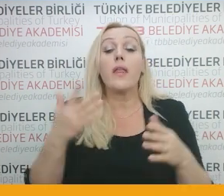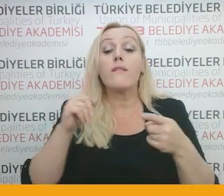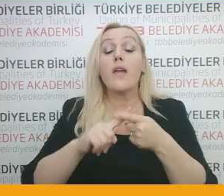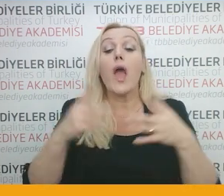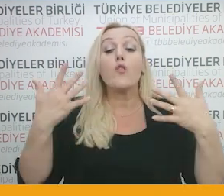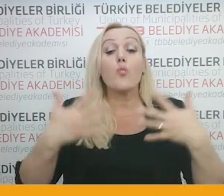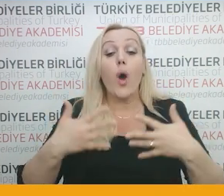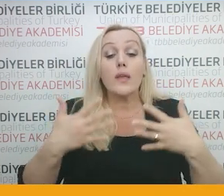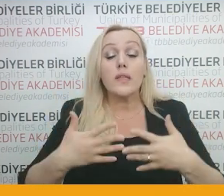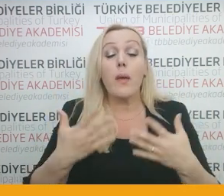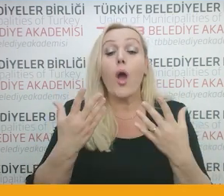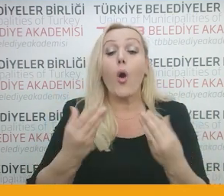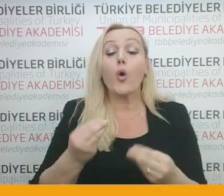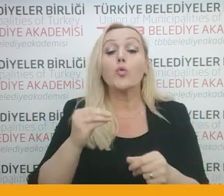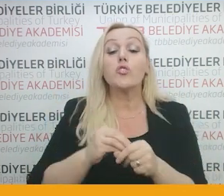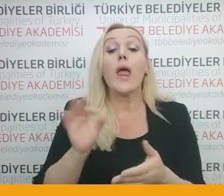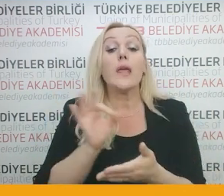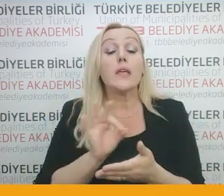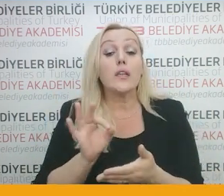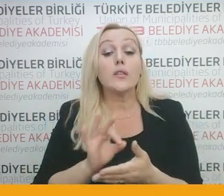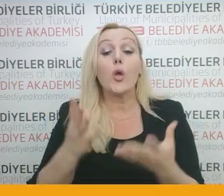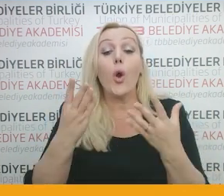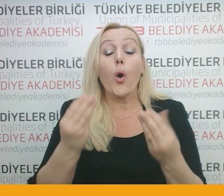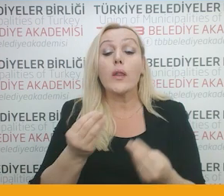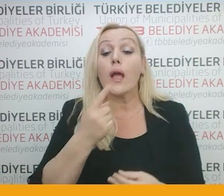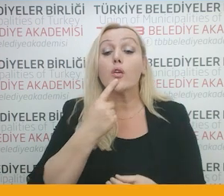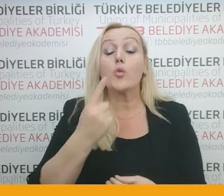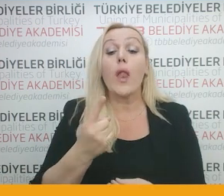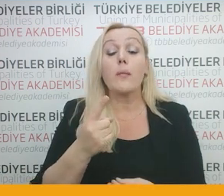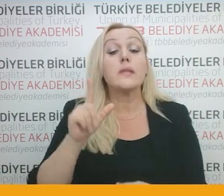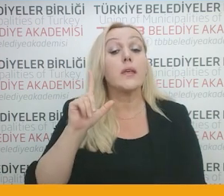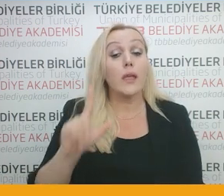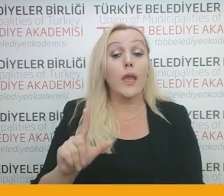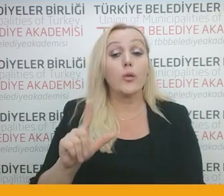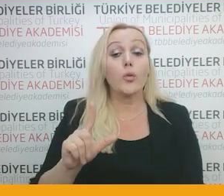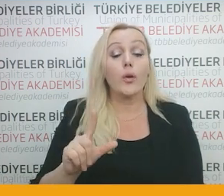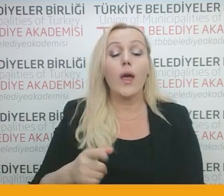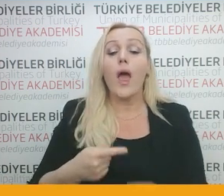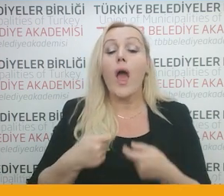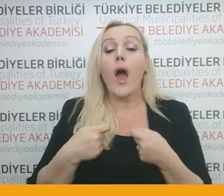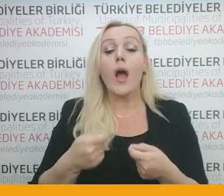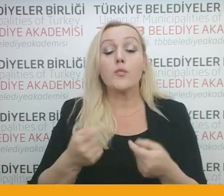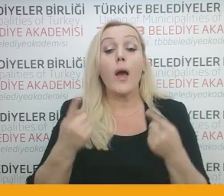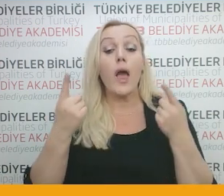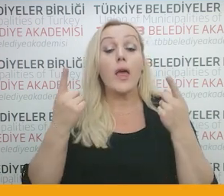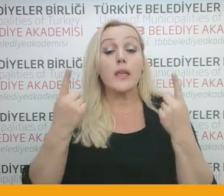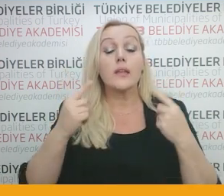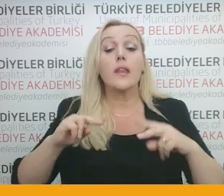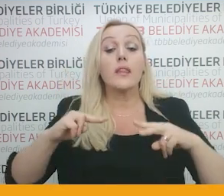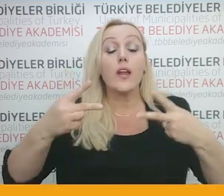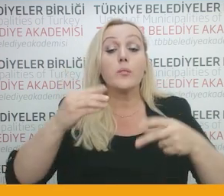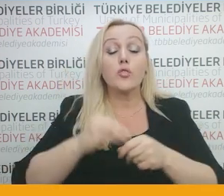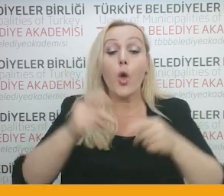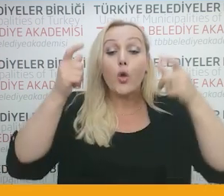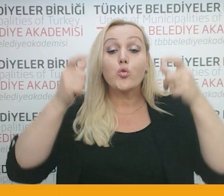için bunlara da yazılı olarak bildirilmesi gerekiyor. Harcama yetkisi devredilen kişinin sorumluluğu ortadan